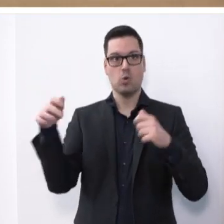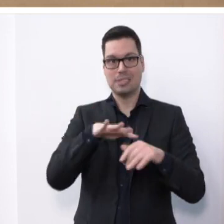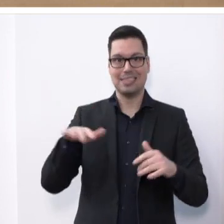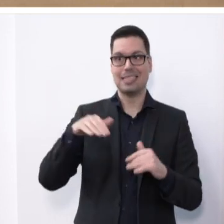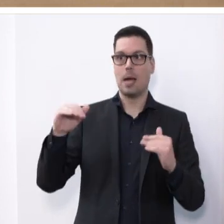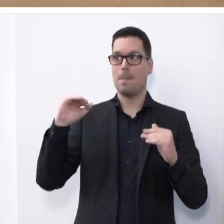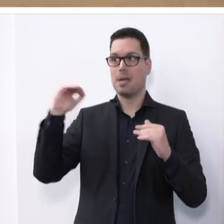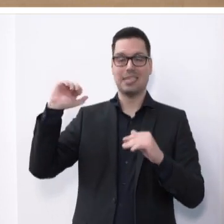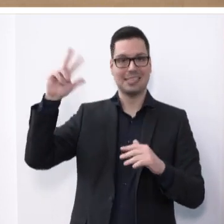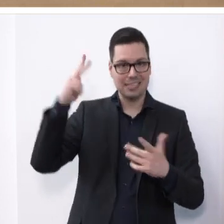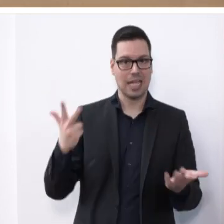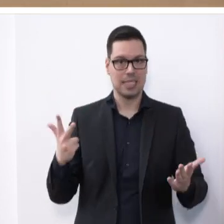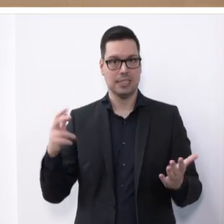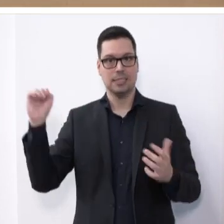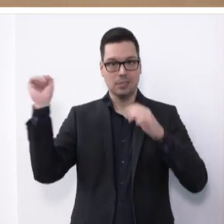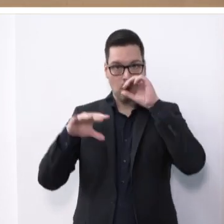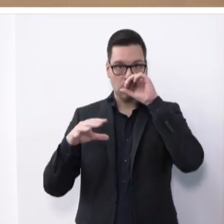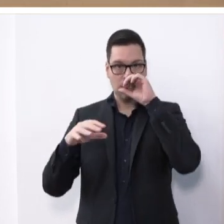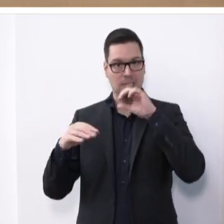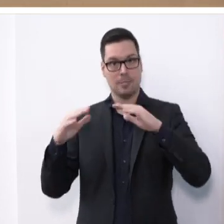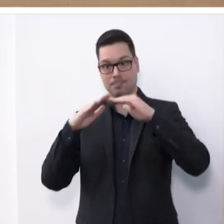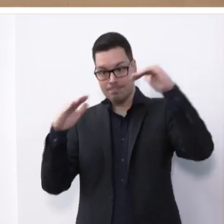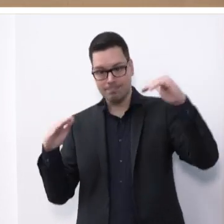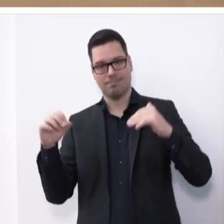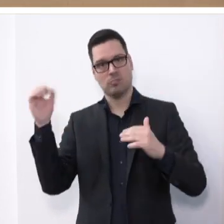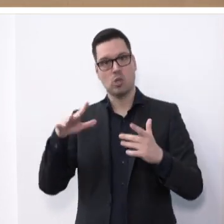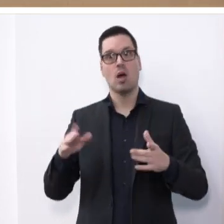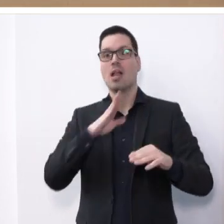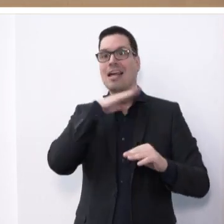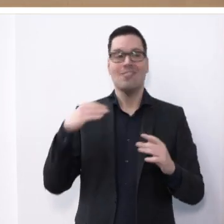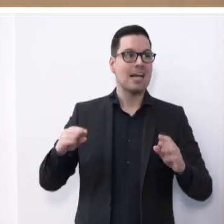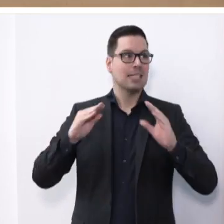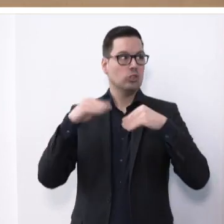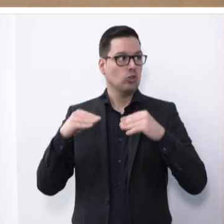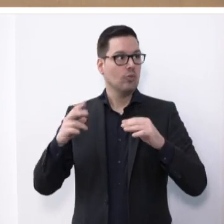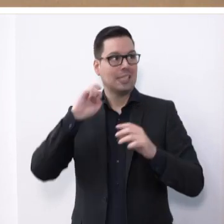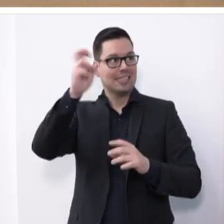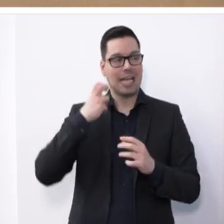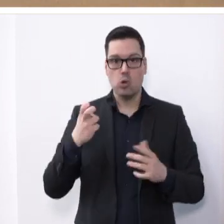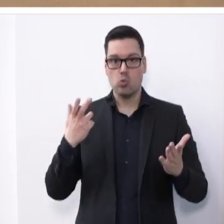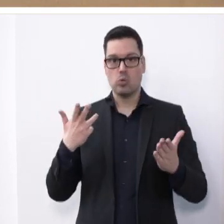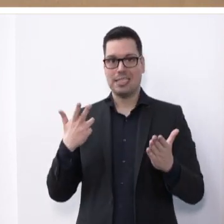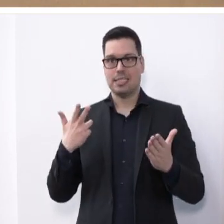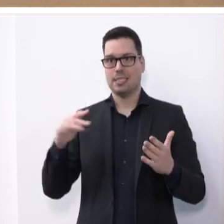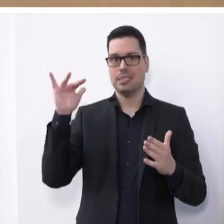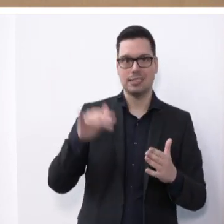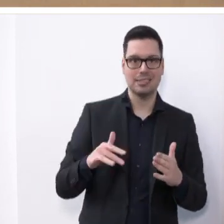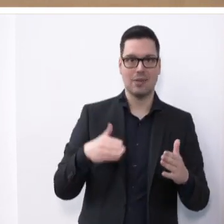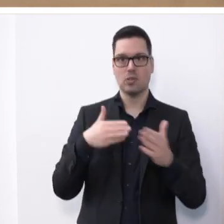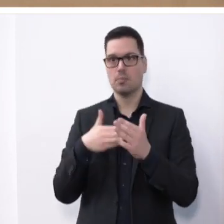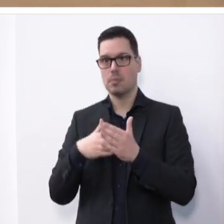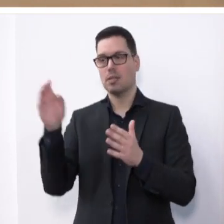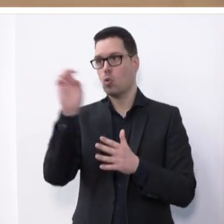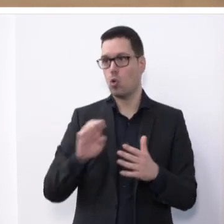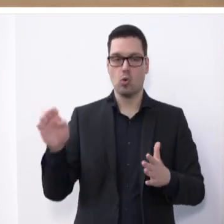ausbauen im Bereich der futtervoltaig ein Land des Wasserstoffs sie werden in saloi einer der größten iseure mitteleuropasbau mit